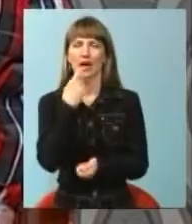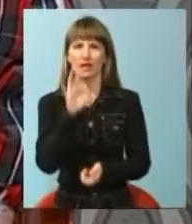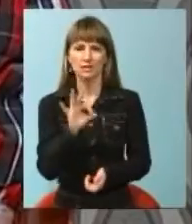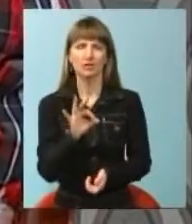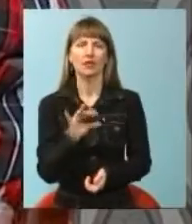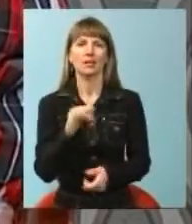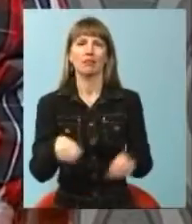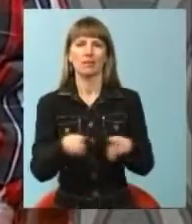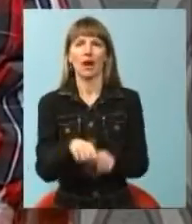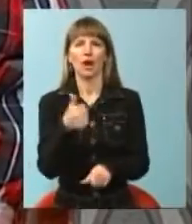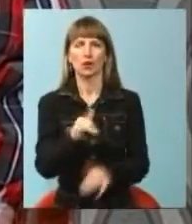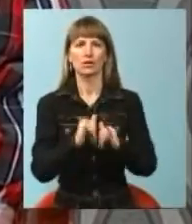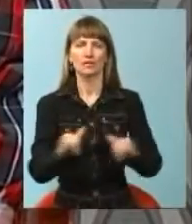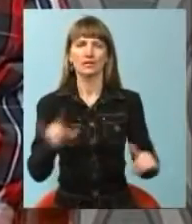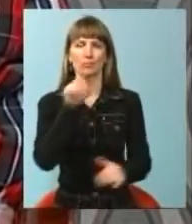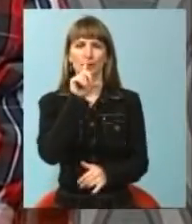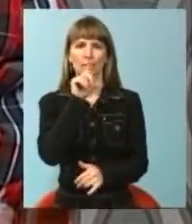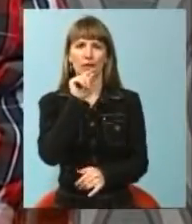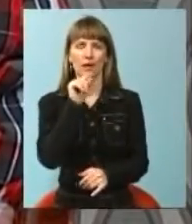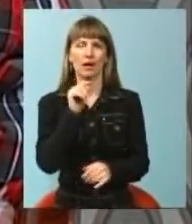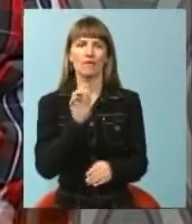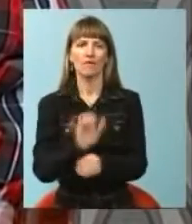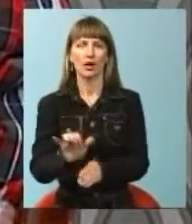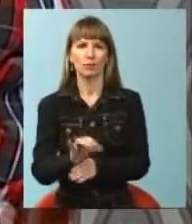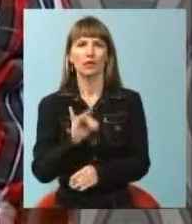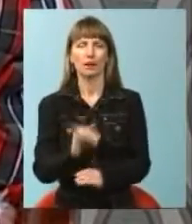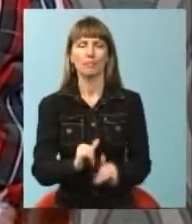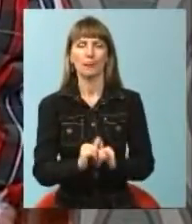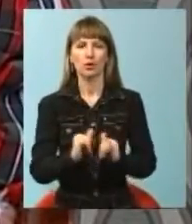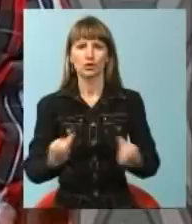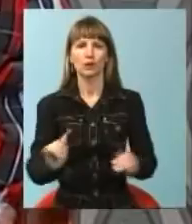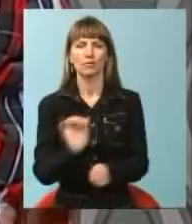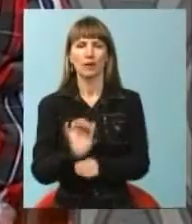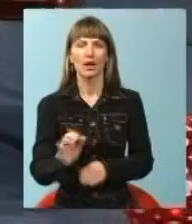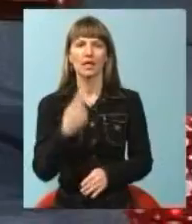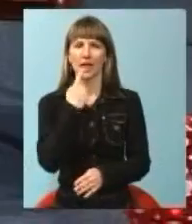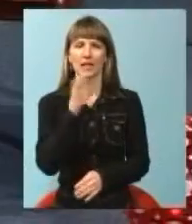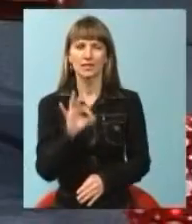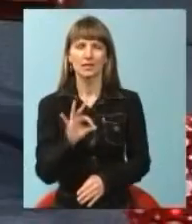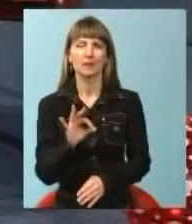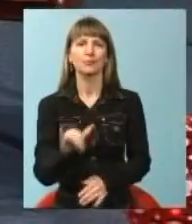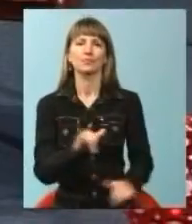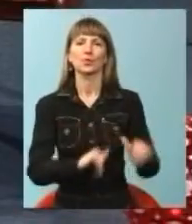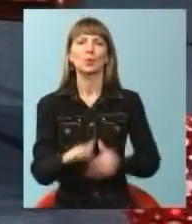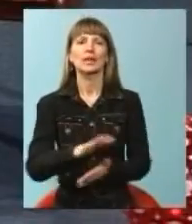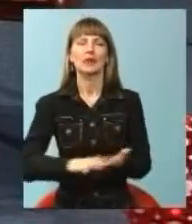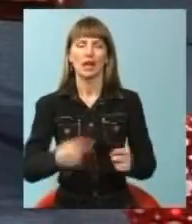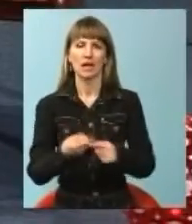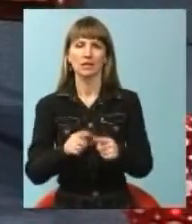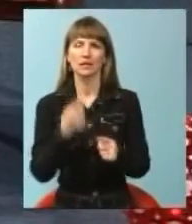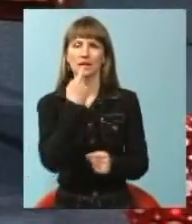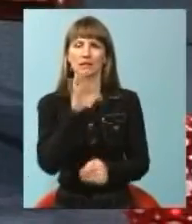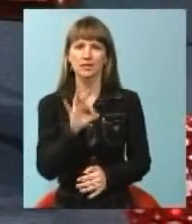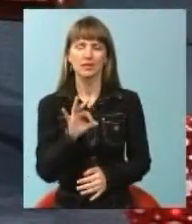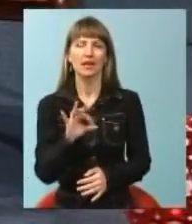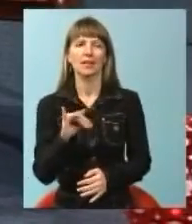розвиток птахів у виробництві і поширюють взагалі так. Яйця. Щодо того, куди далі діваються ці яйця, чи